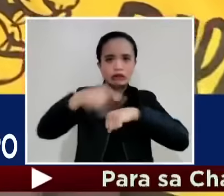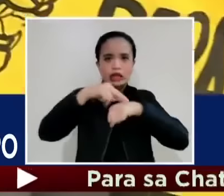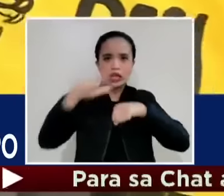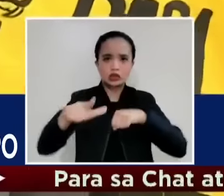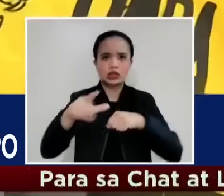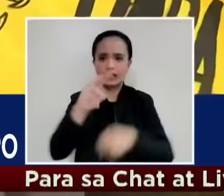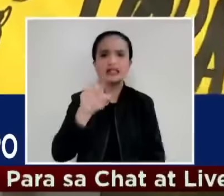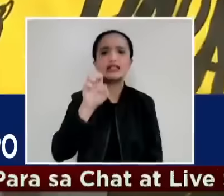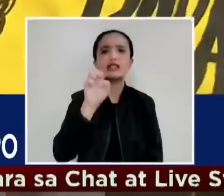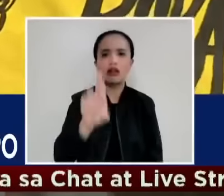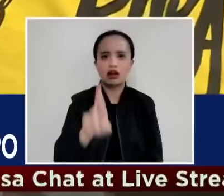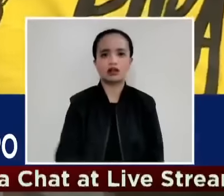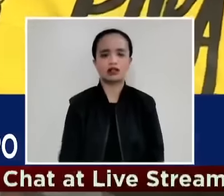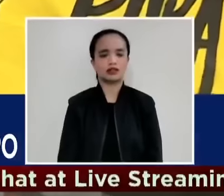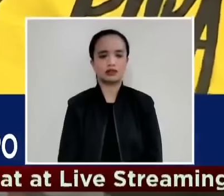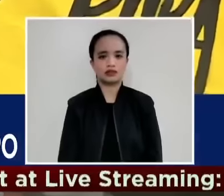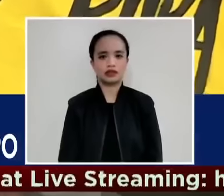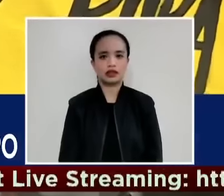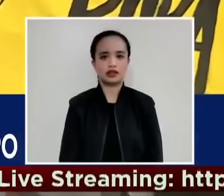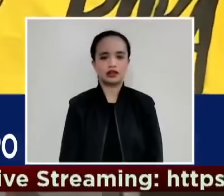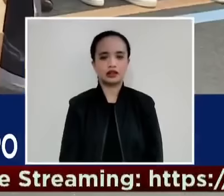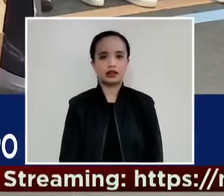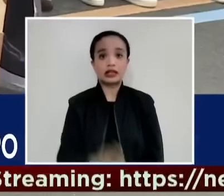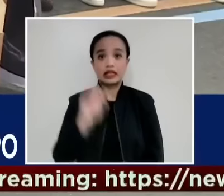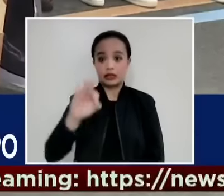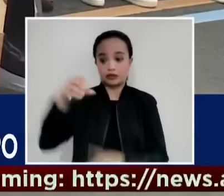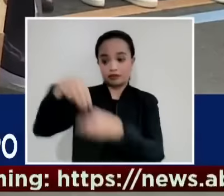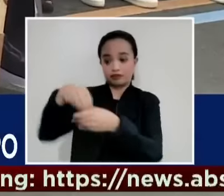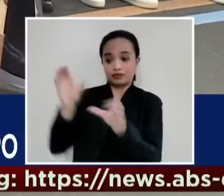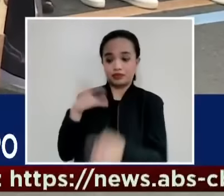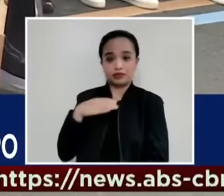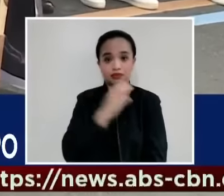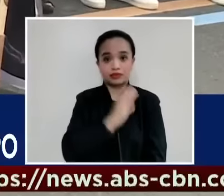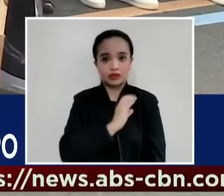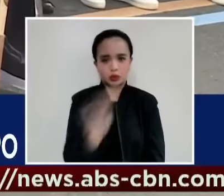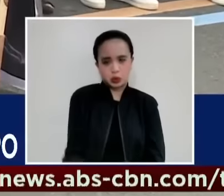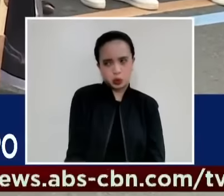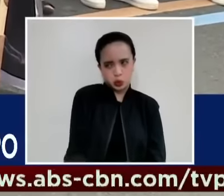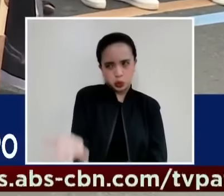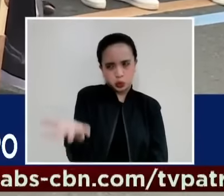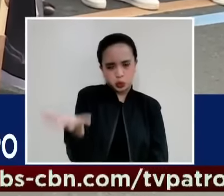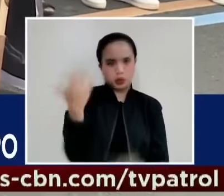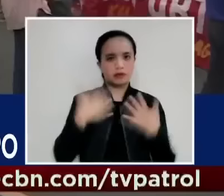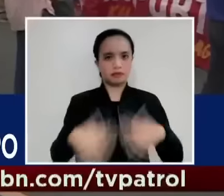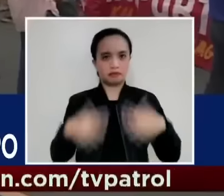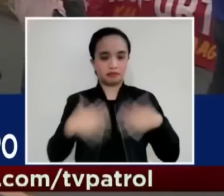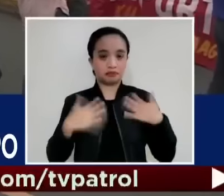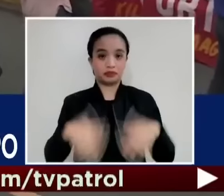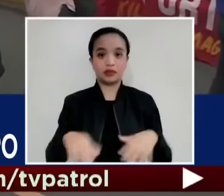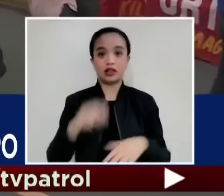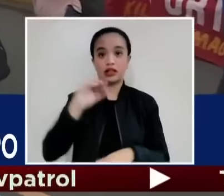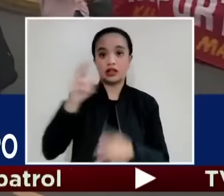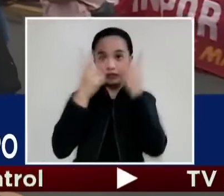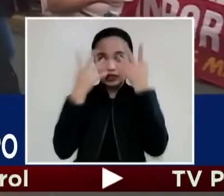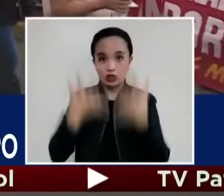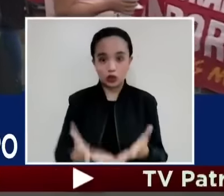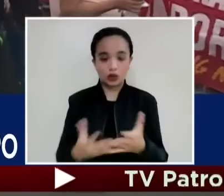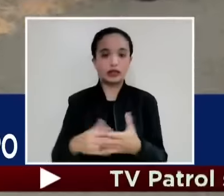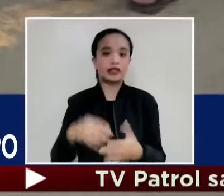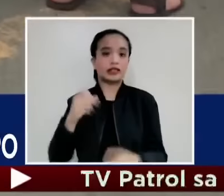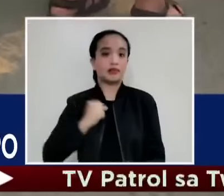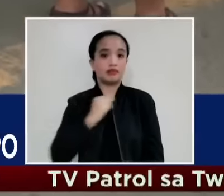Region. Kung sa loob ng batasang pambansa ay pabonggahan ng suot ang mga mambabatas at mga panauhin, hindi rin nagpahuli